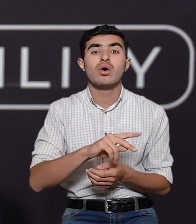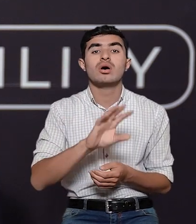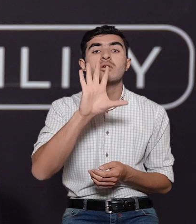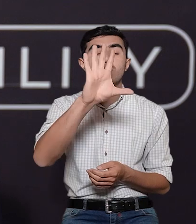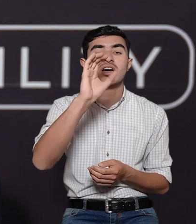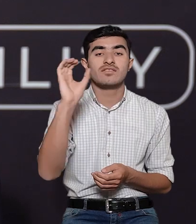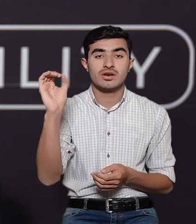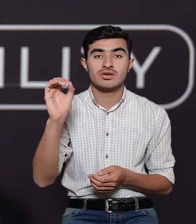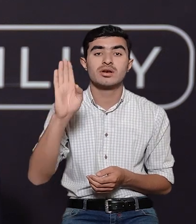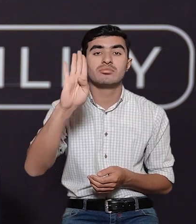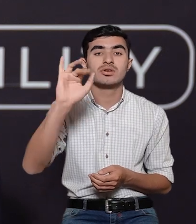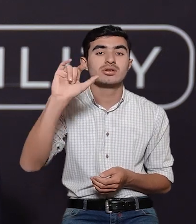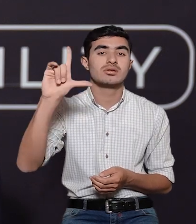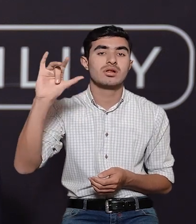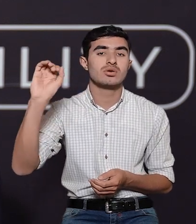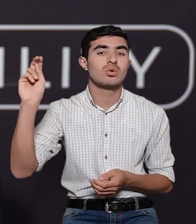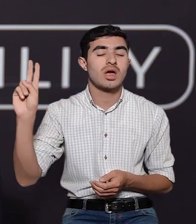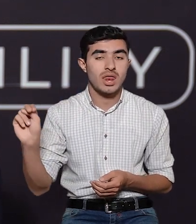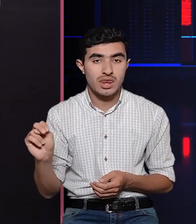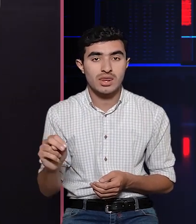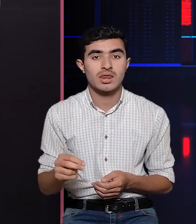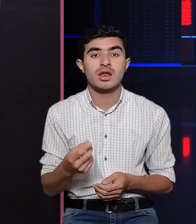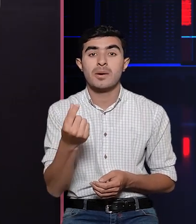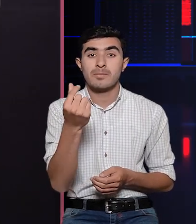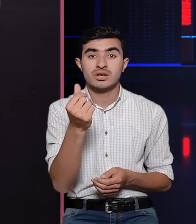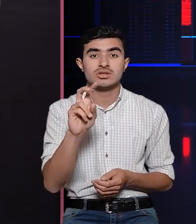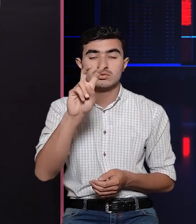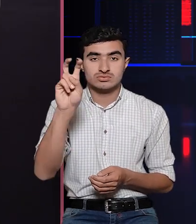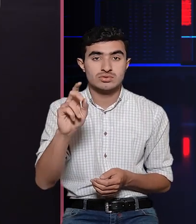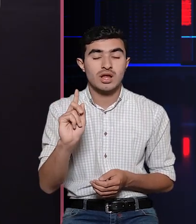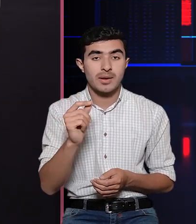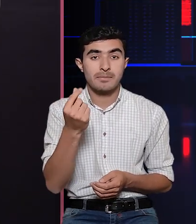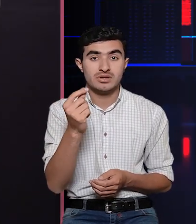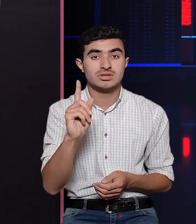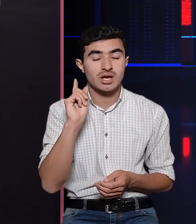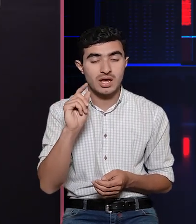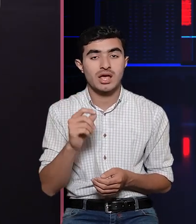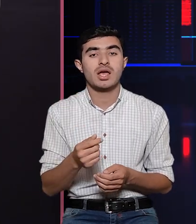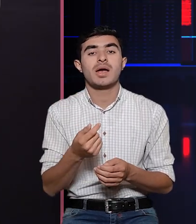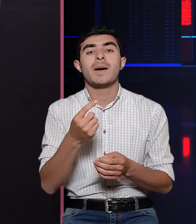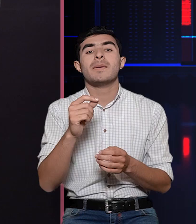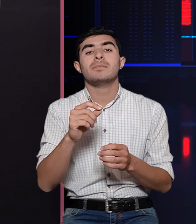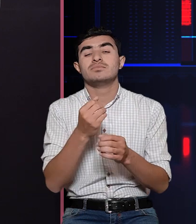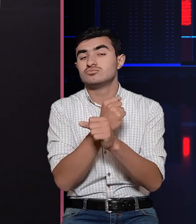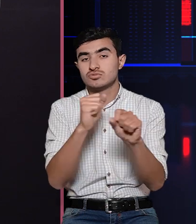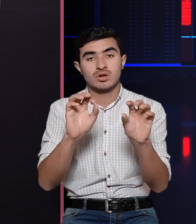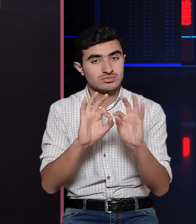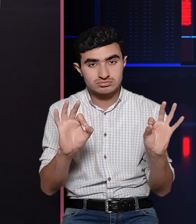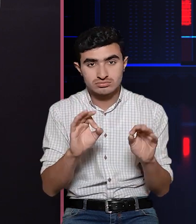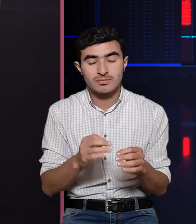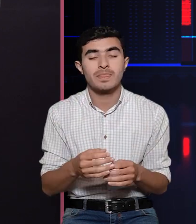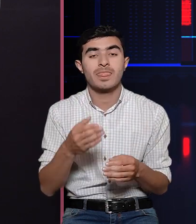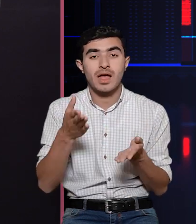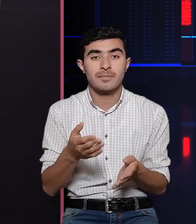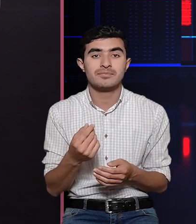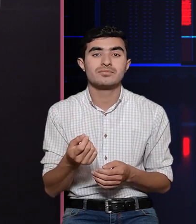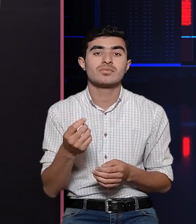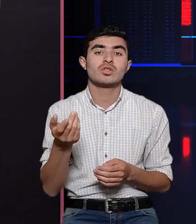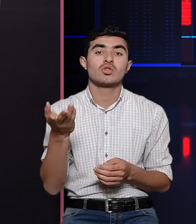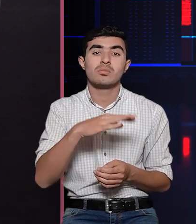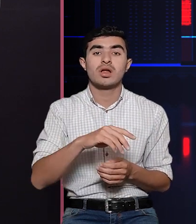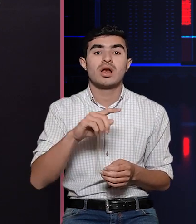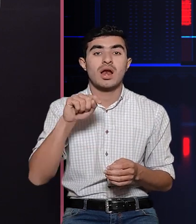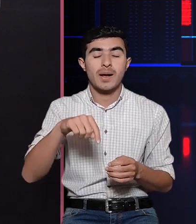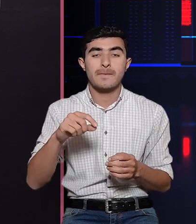چکی ہے، اور اس کو یہ اعزاز حاصل ہے کہ پورے ساؤتھ ایشیا میں پہلی سروس ہے جس کو اقوام متحدہ نے